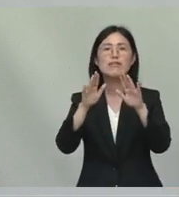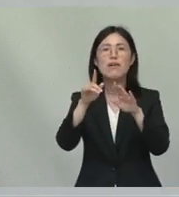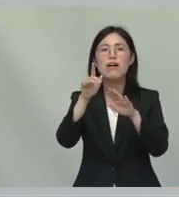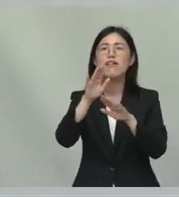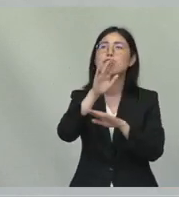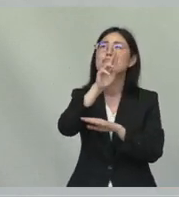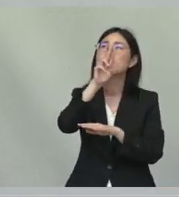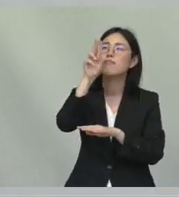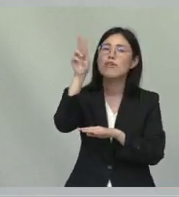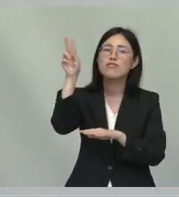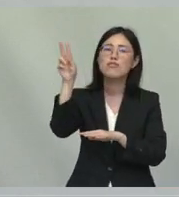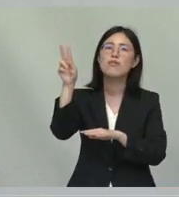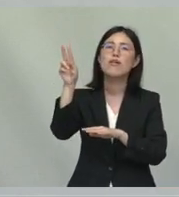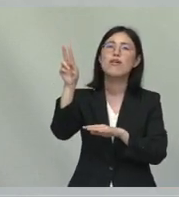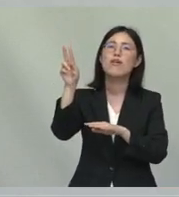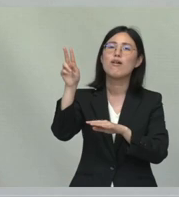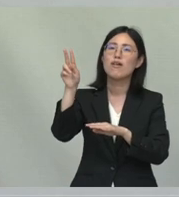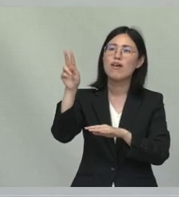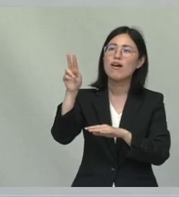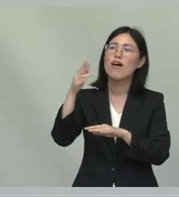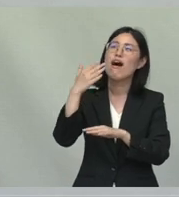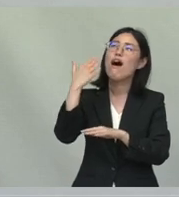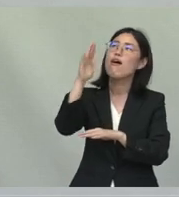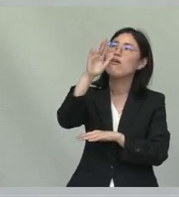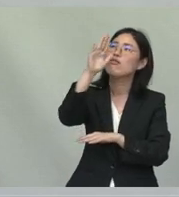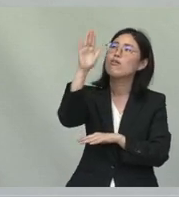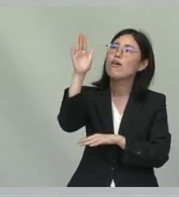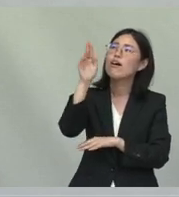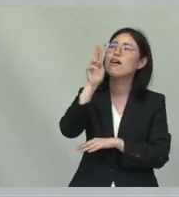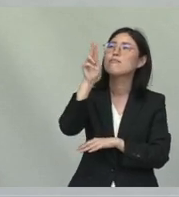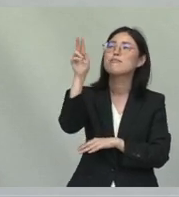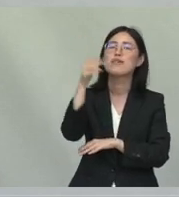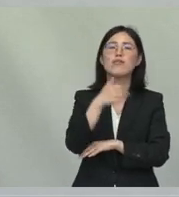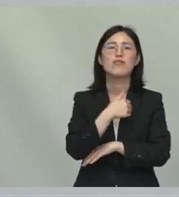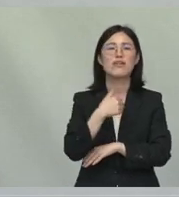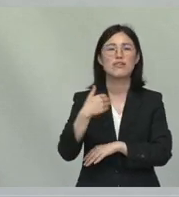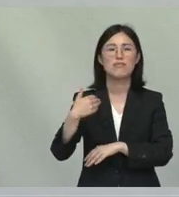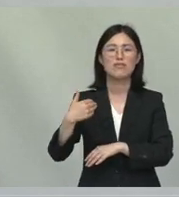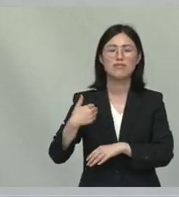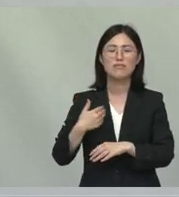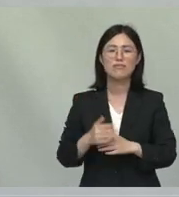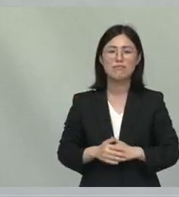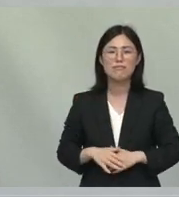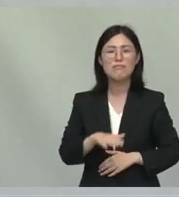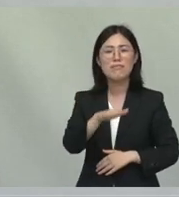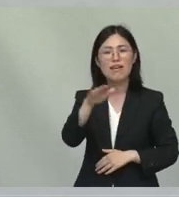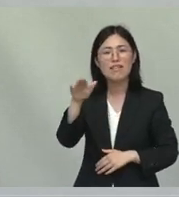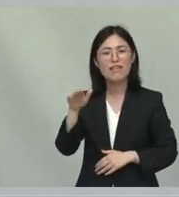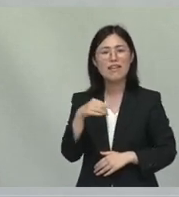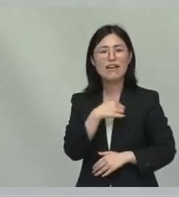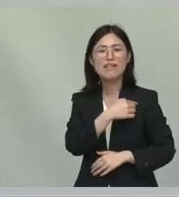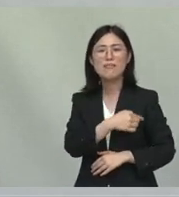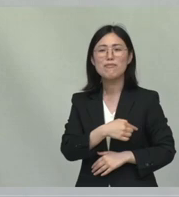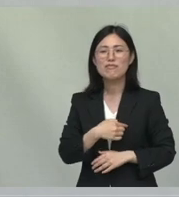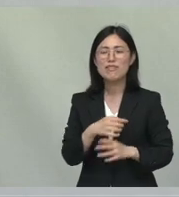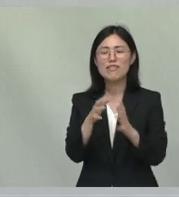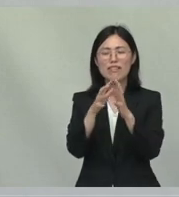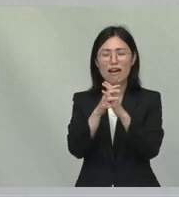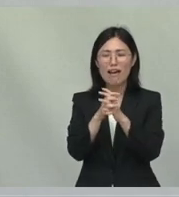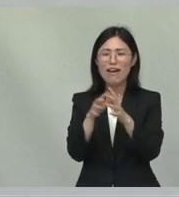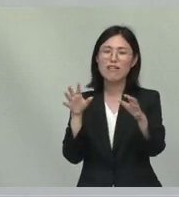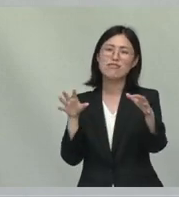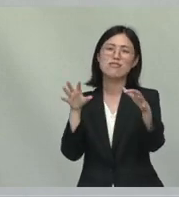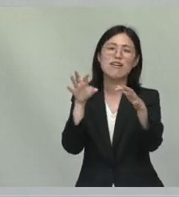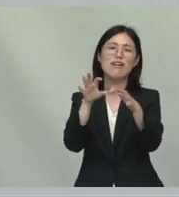のように雲間から青空が覗いています。皆さんの思いが天に通じて、こう